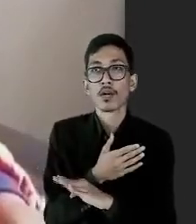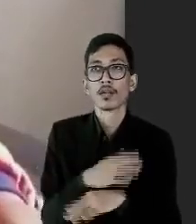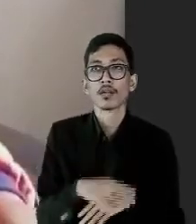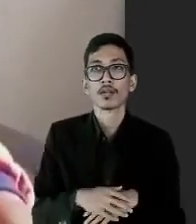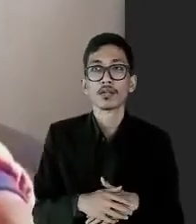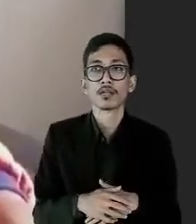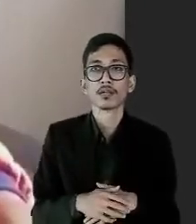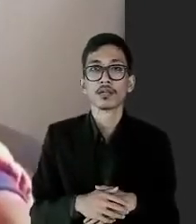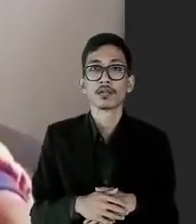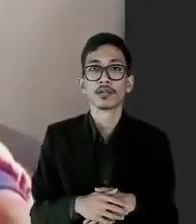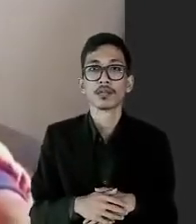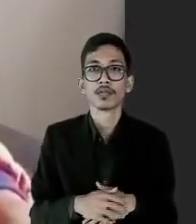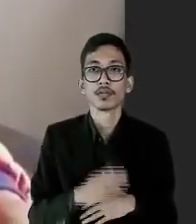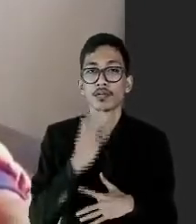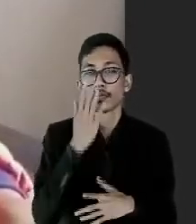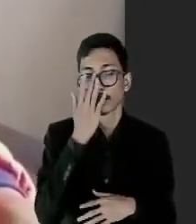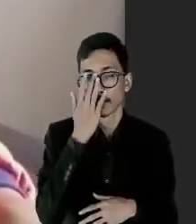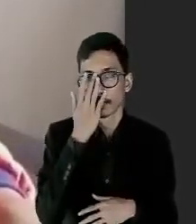laporkan terkait dengan